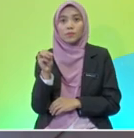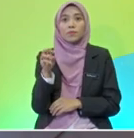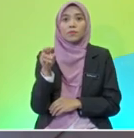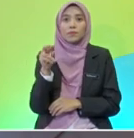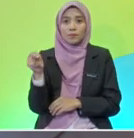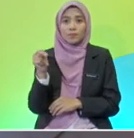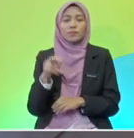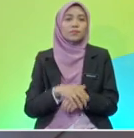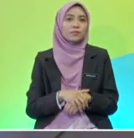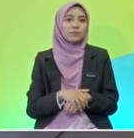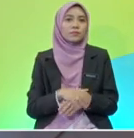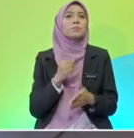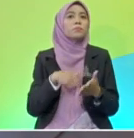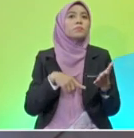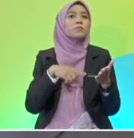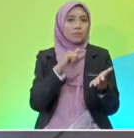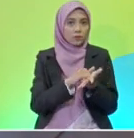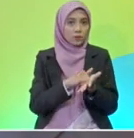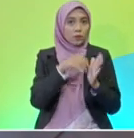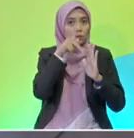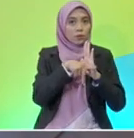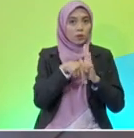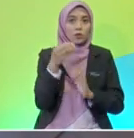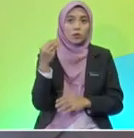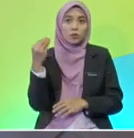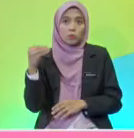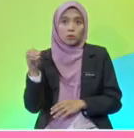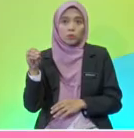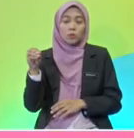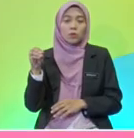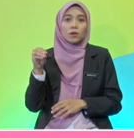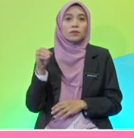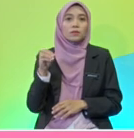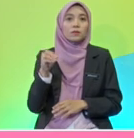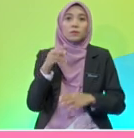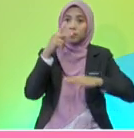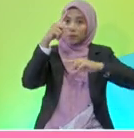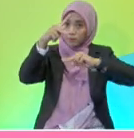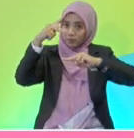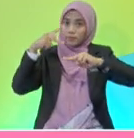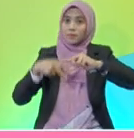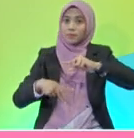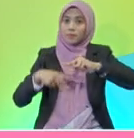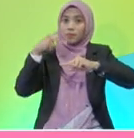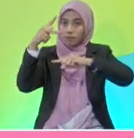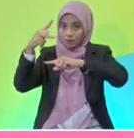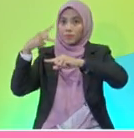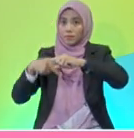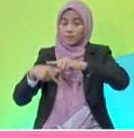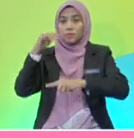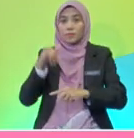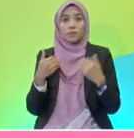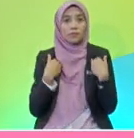sebenarnya apa itu pembunuhan adalah pecahan yang mempunyai penyebut 10 100 dan 1000